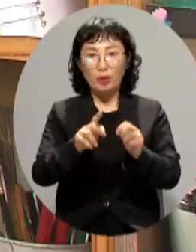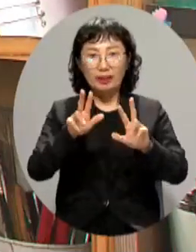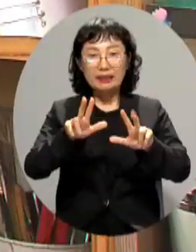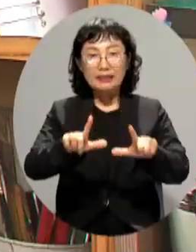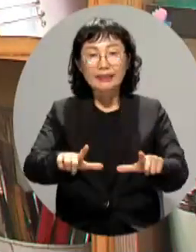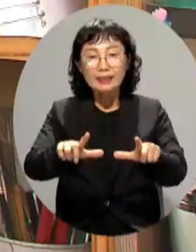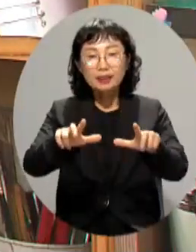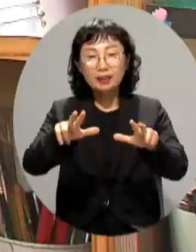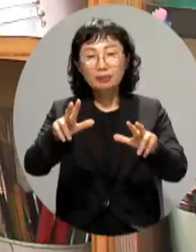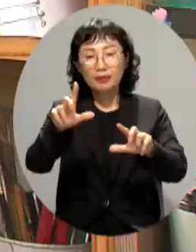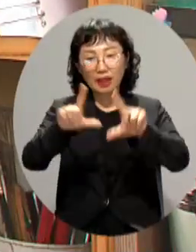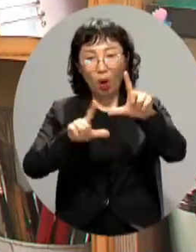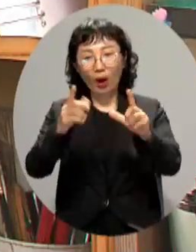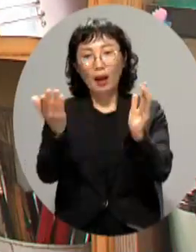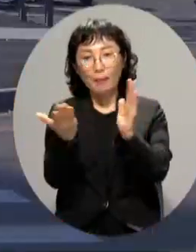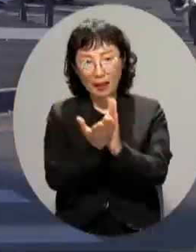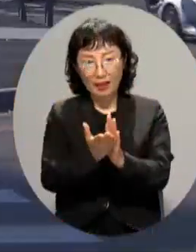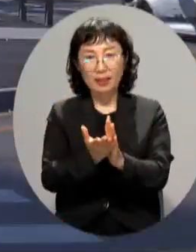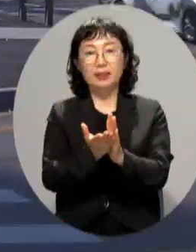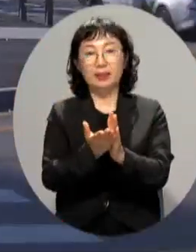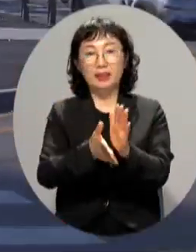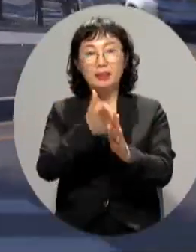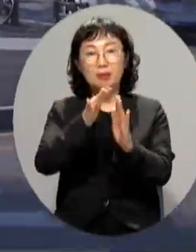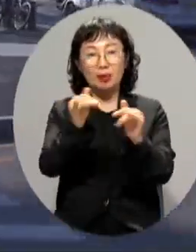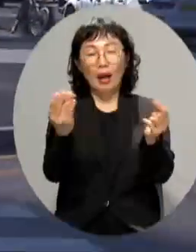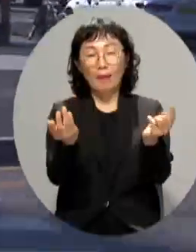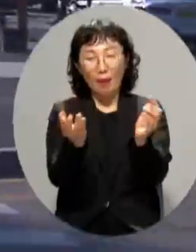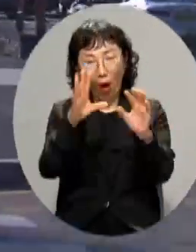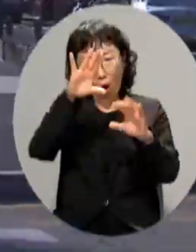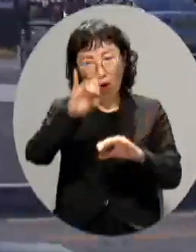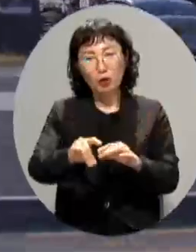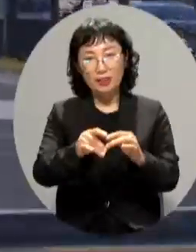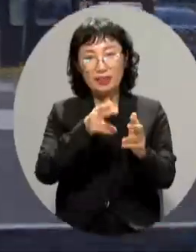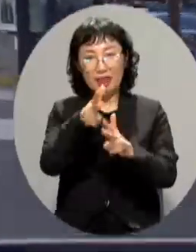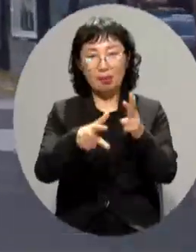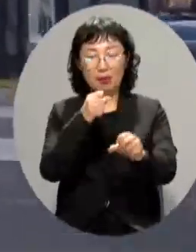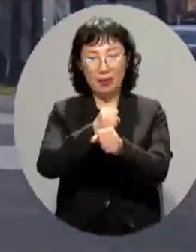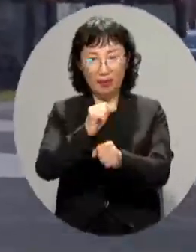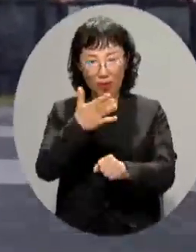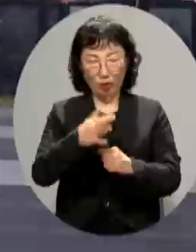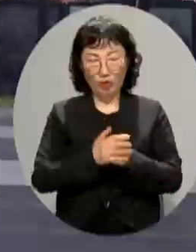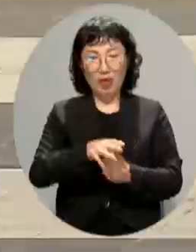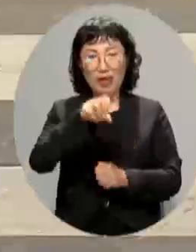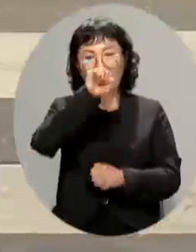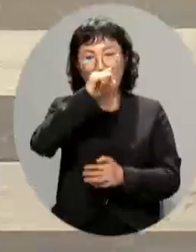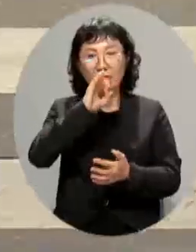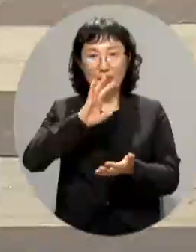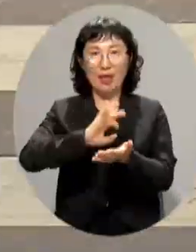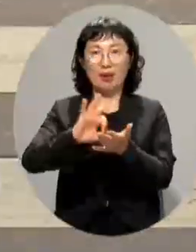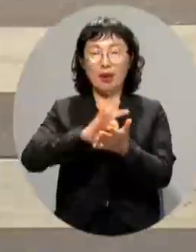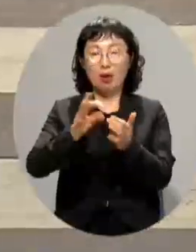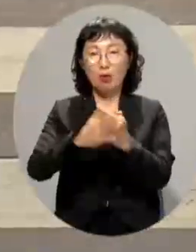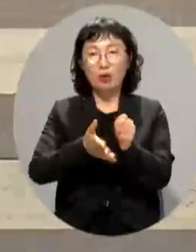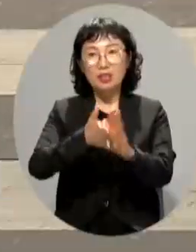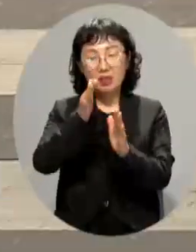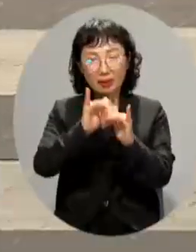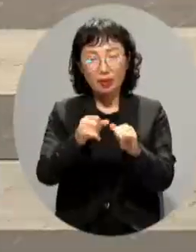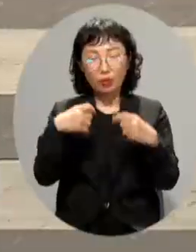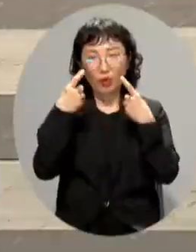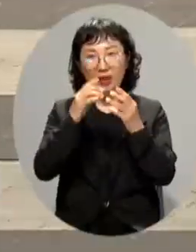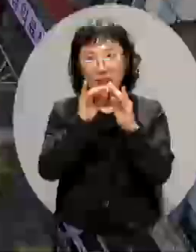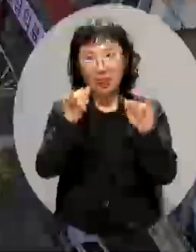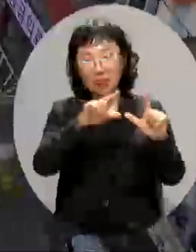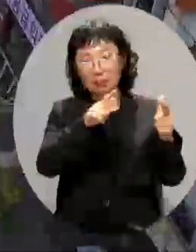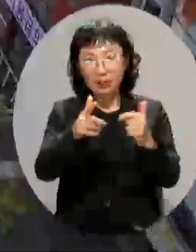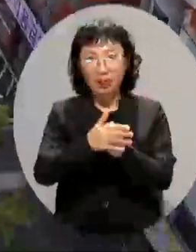지역 주민들을 위한 사업이 되어야. 첫 마중길이 예산만 낭비되고 시민과 관광객의 외면을 받은 채 고립되는